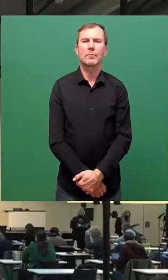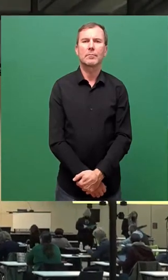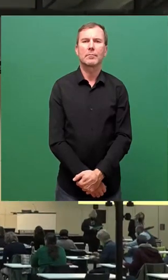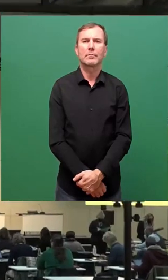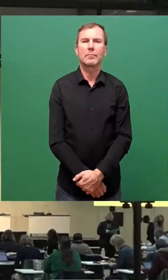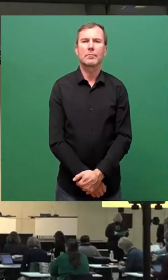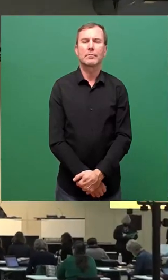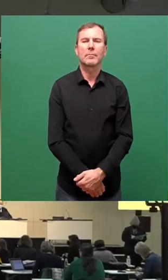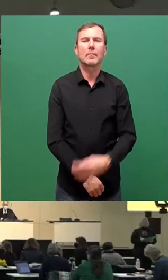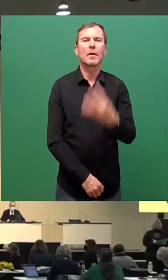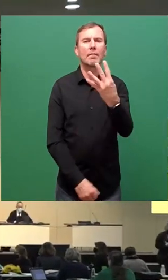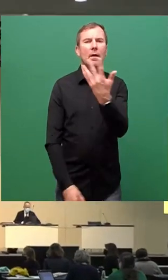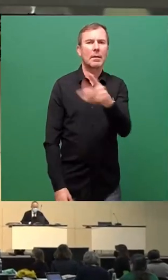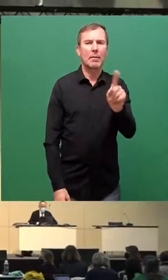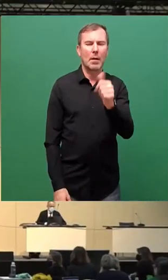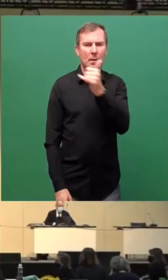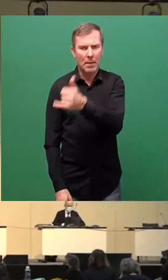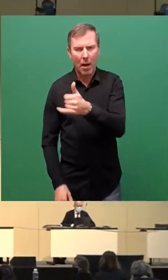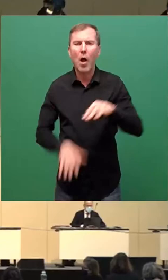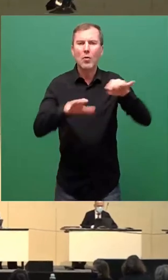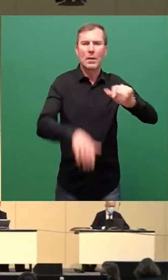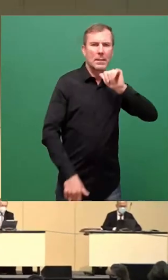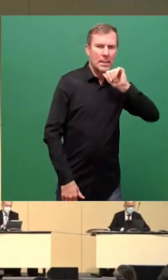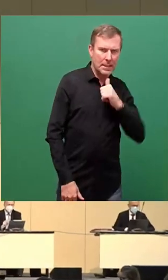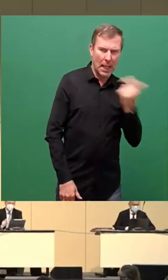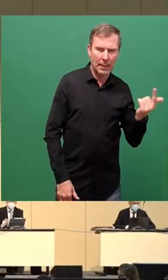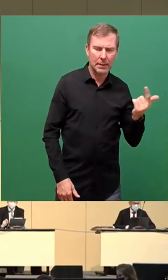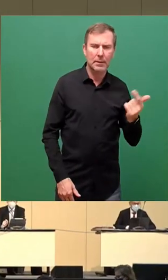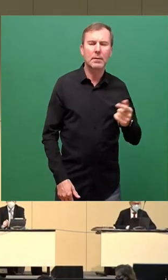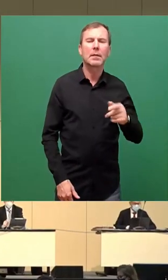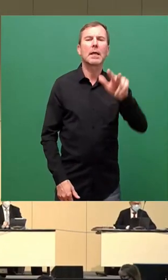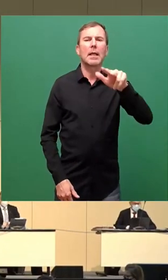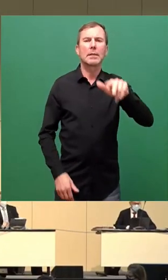Ja, 19 Nein, 13 Enthaltungen, dann so zugestimmt.